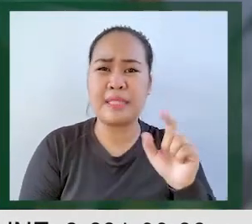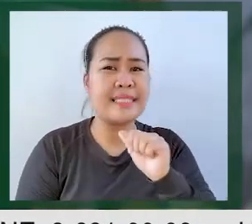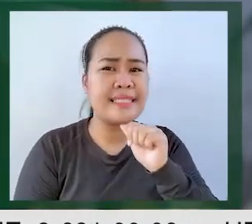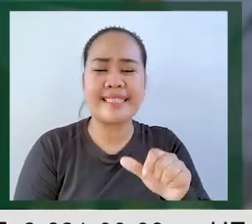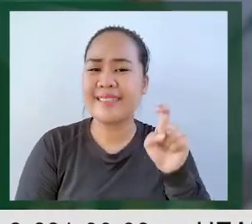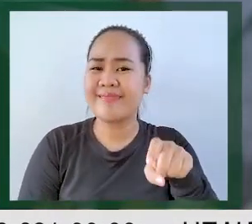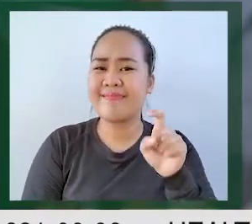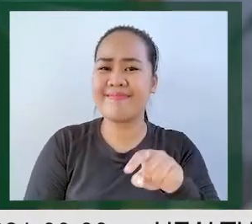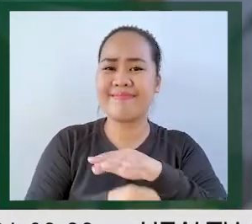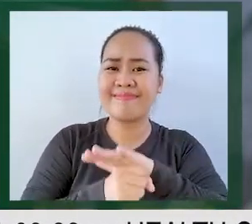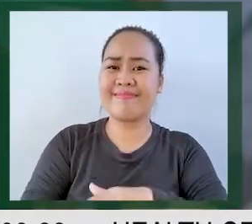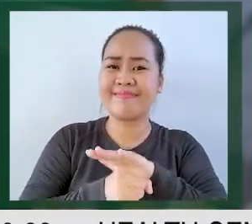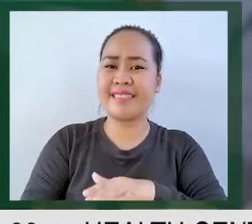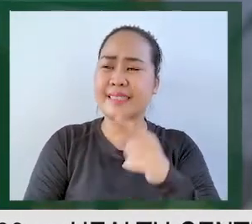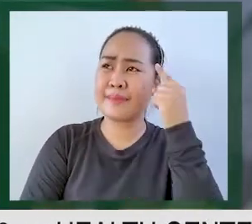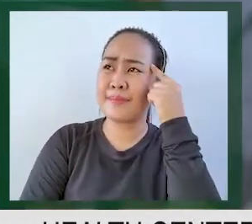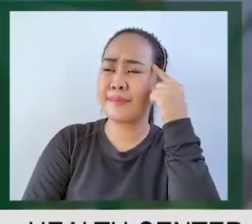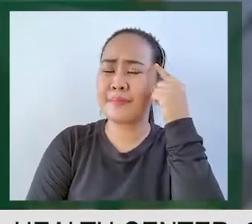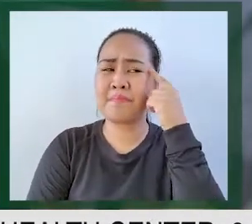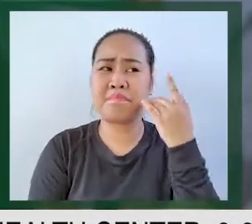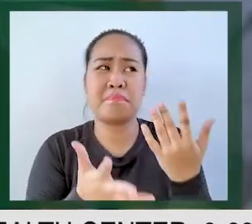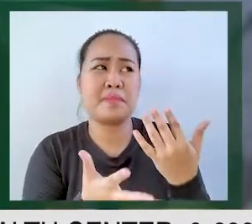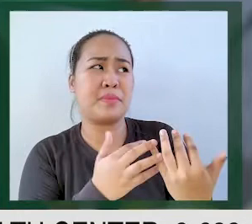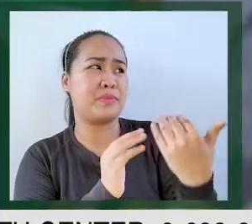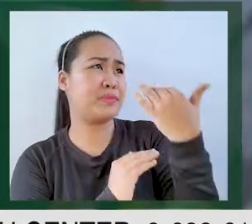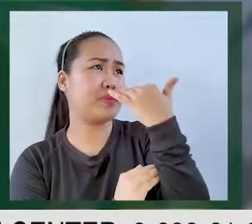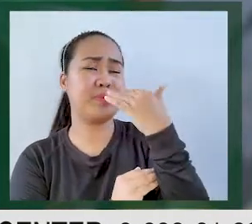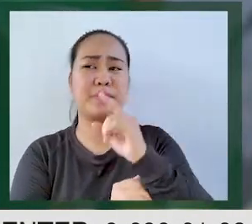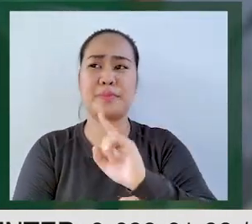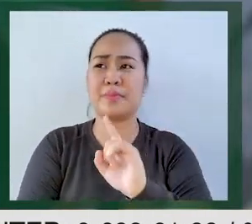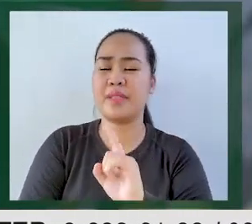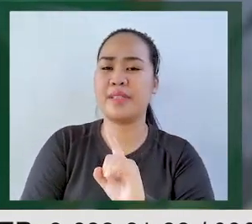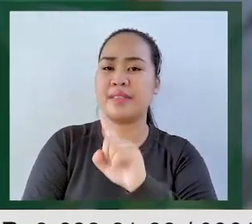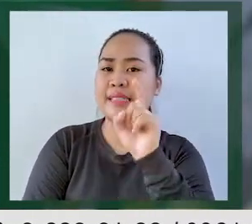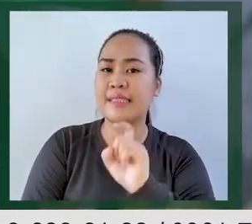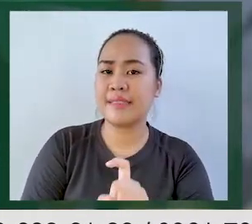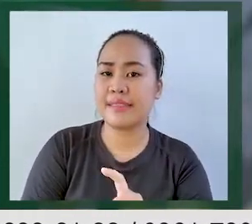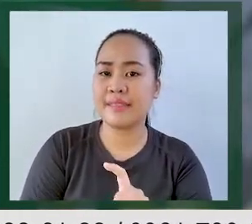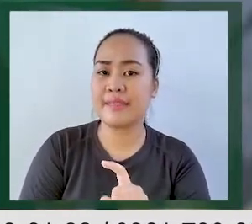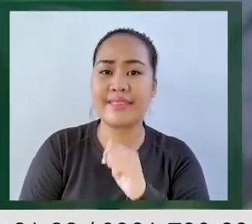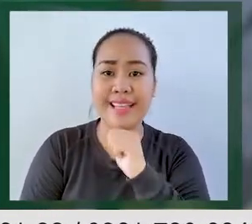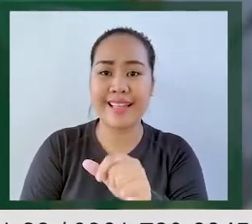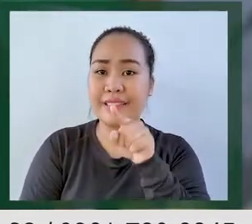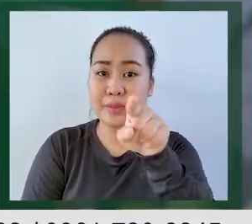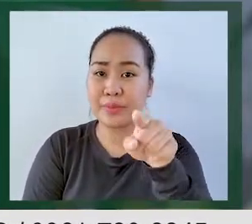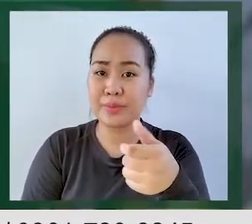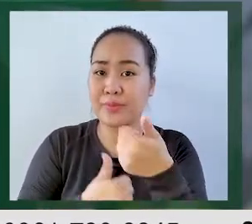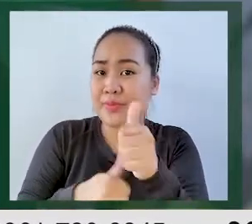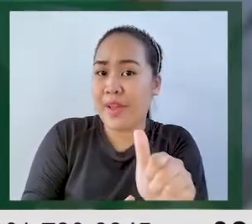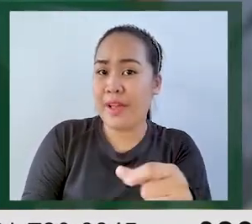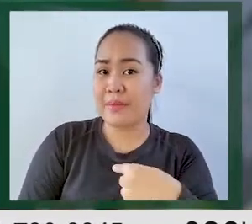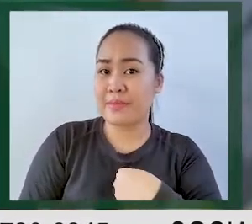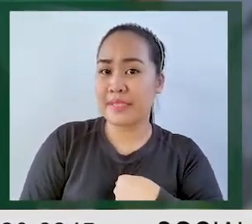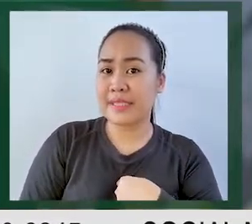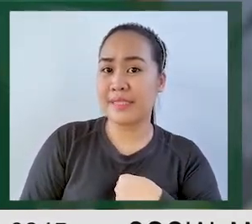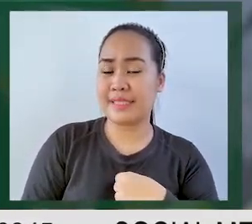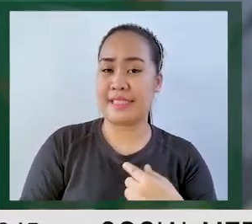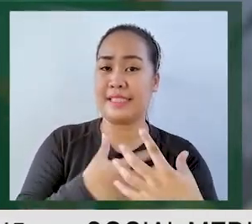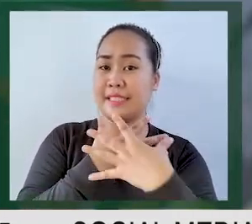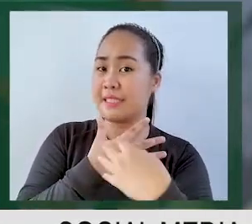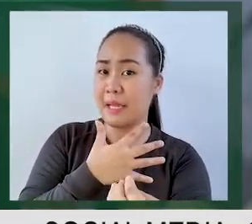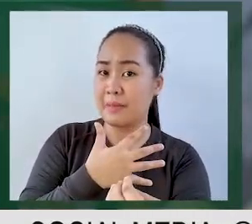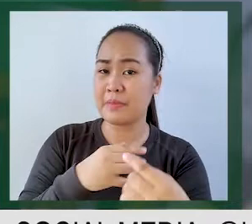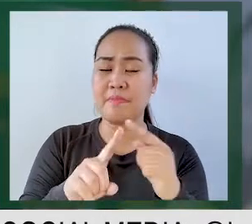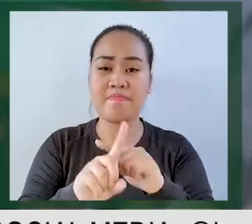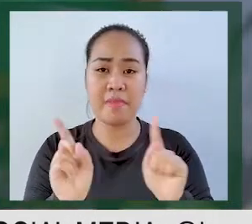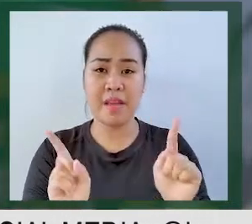So, yun yung mga, hindi ko sinasabing gayahin nyo, pero ang akin lamang po, siguro isa